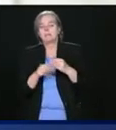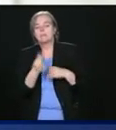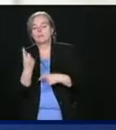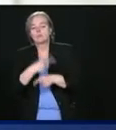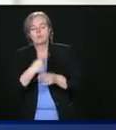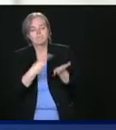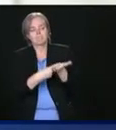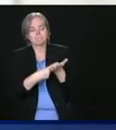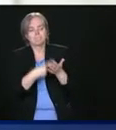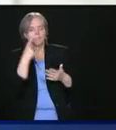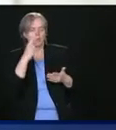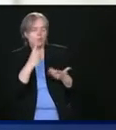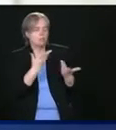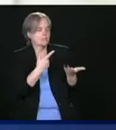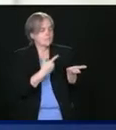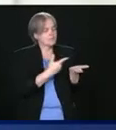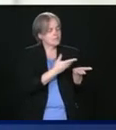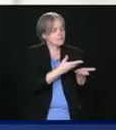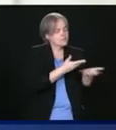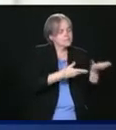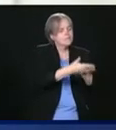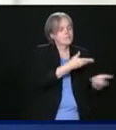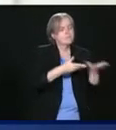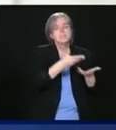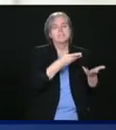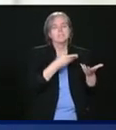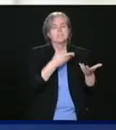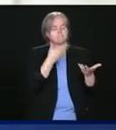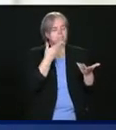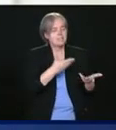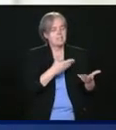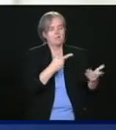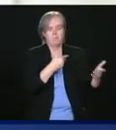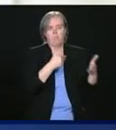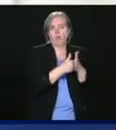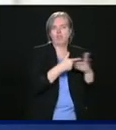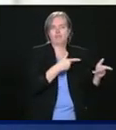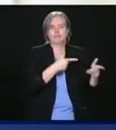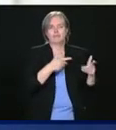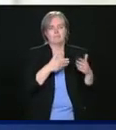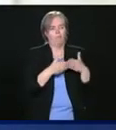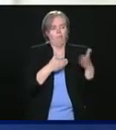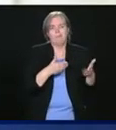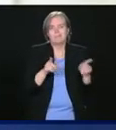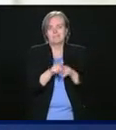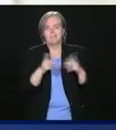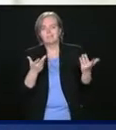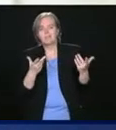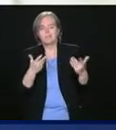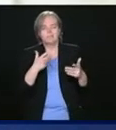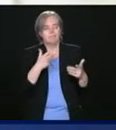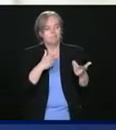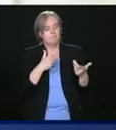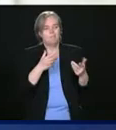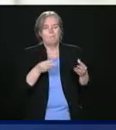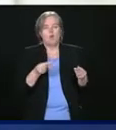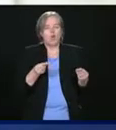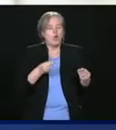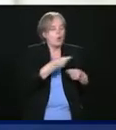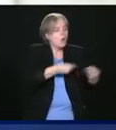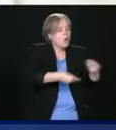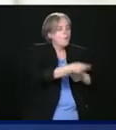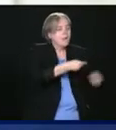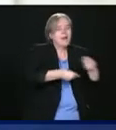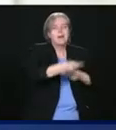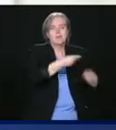avec les États-Unis pour s'assurer d'être bien coordonnés avec notre voisin et notre plus important partenaire commercial. Ça a été très